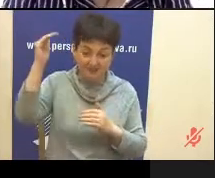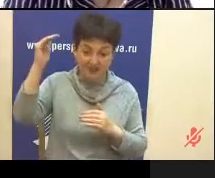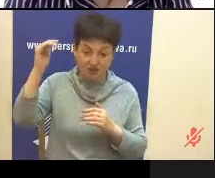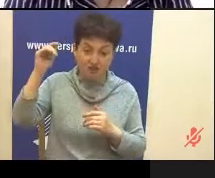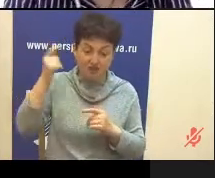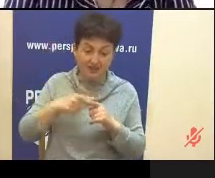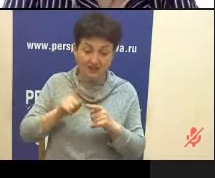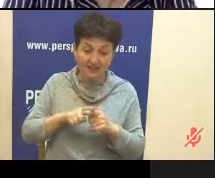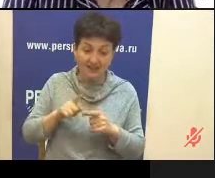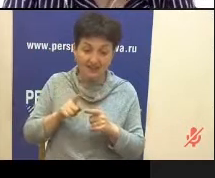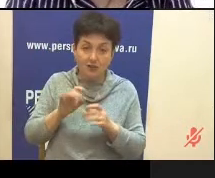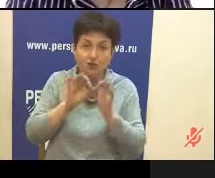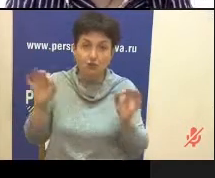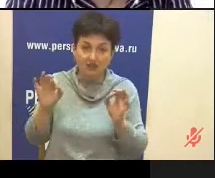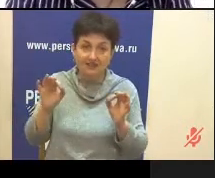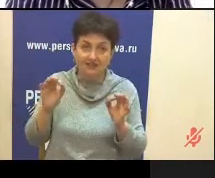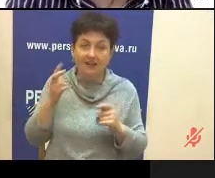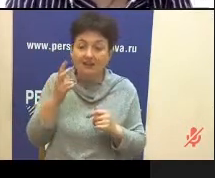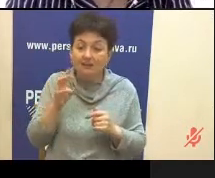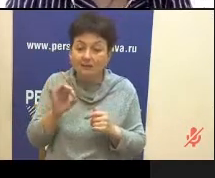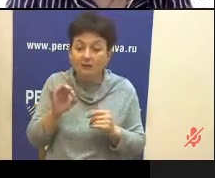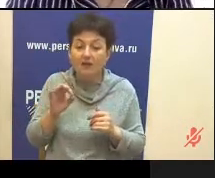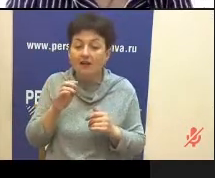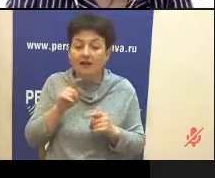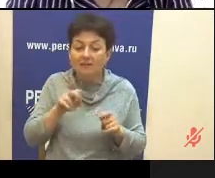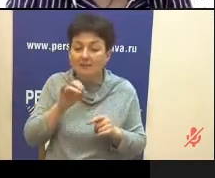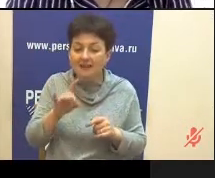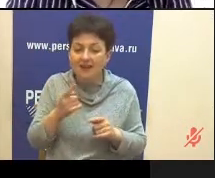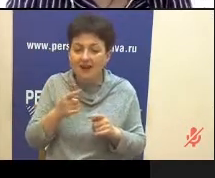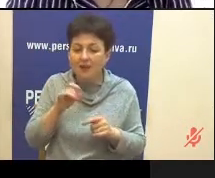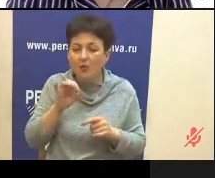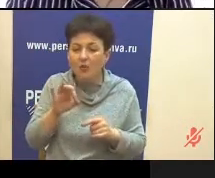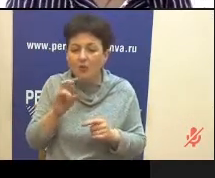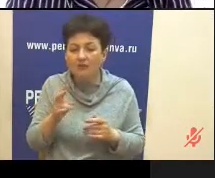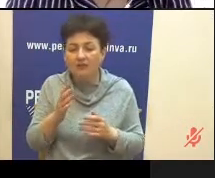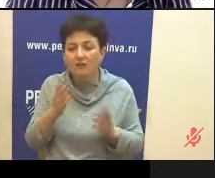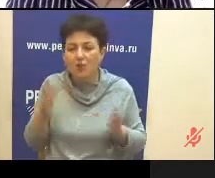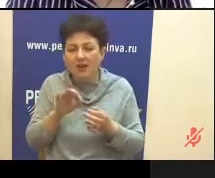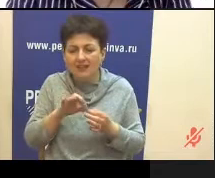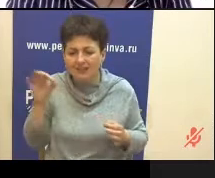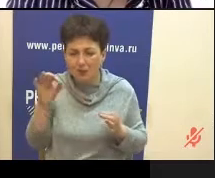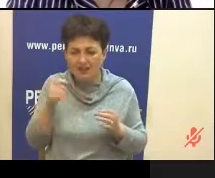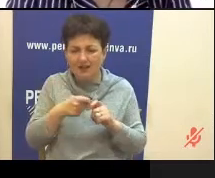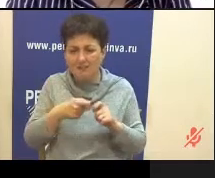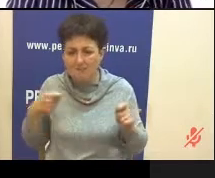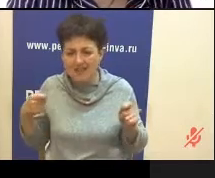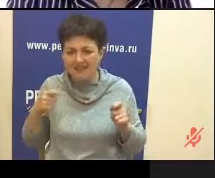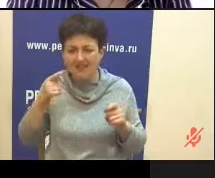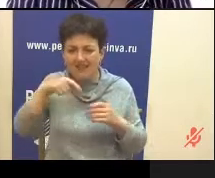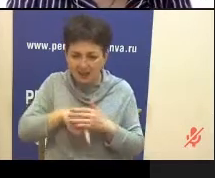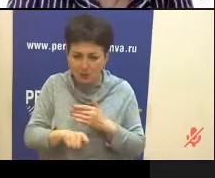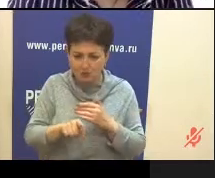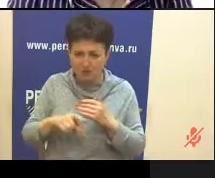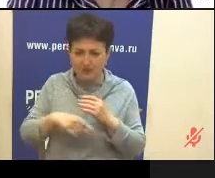вершина, и это просто чудесный исход, но пиар, он гораздо более тонко, медленно